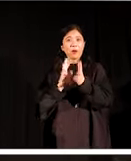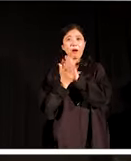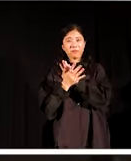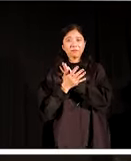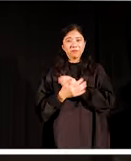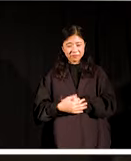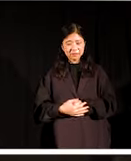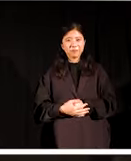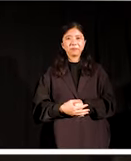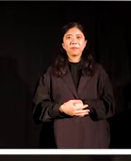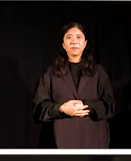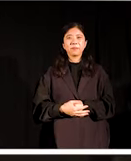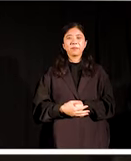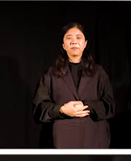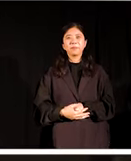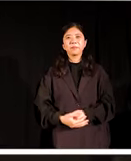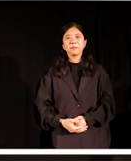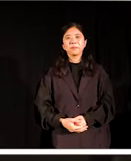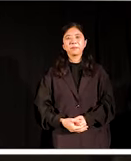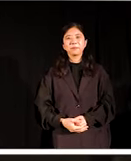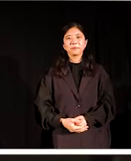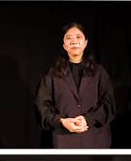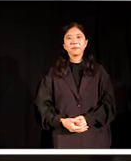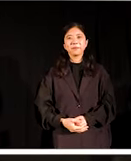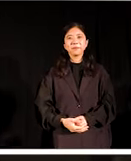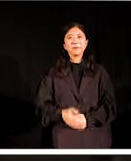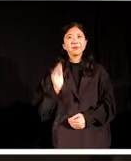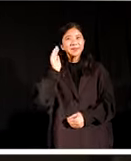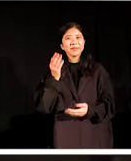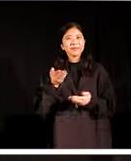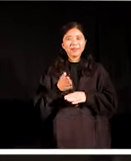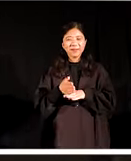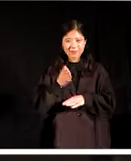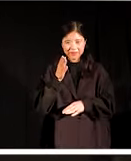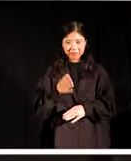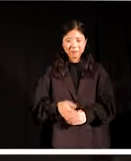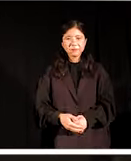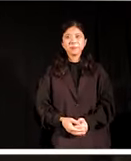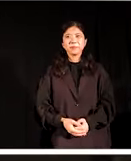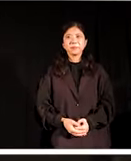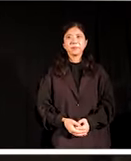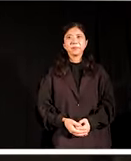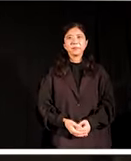思いますですよねご清聴ありがとうございまし